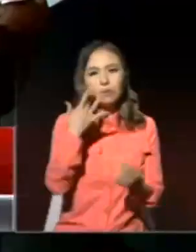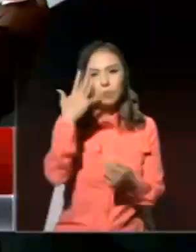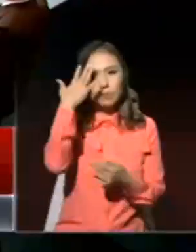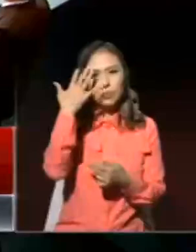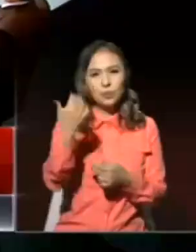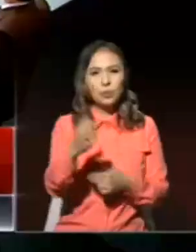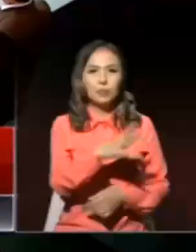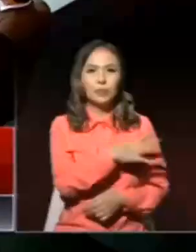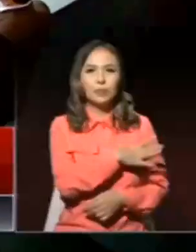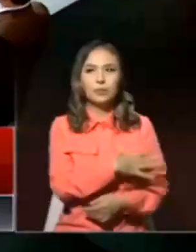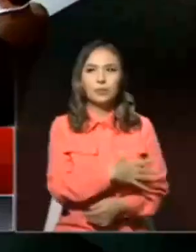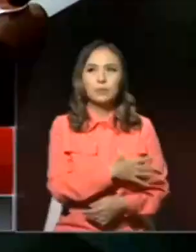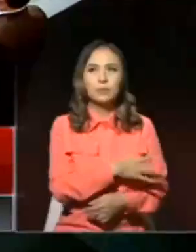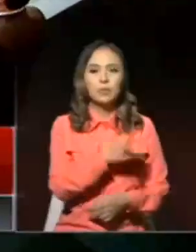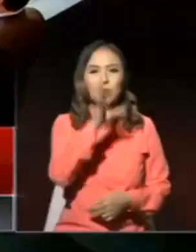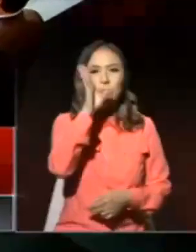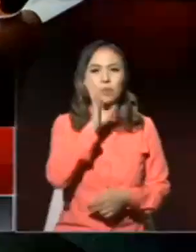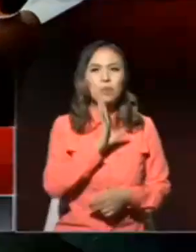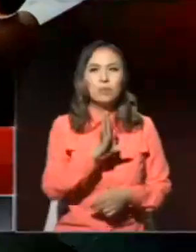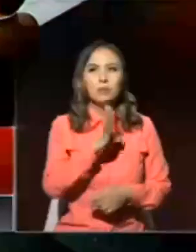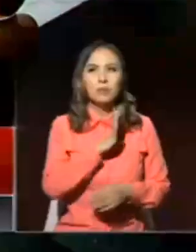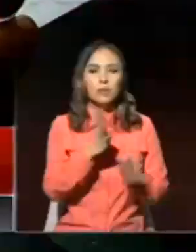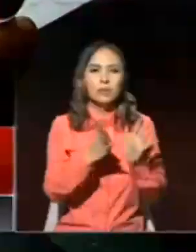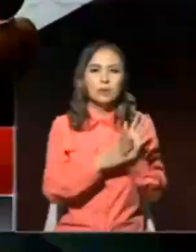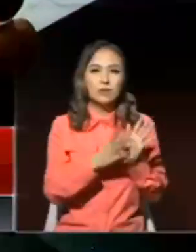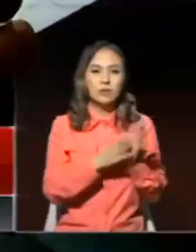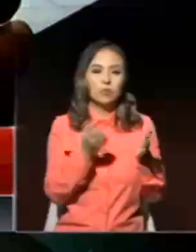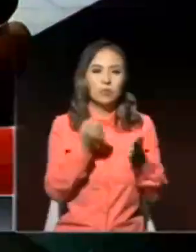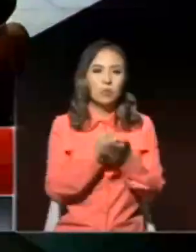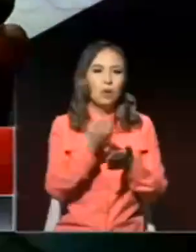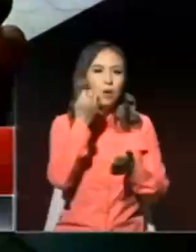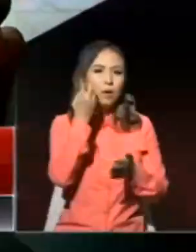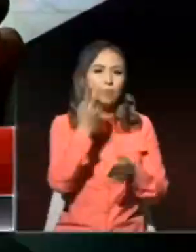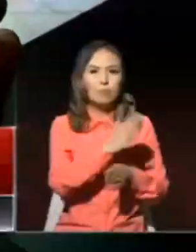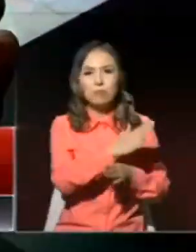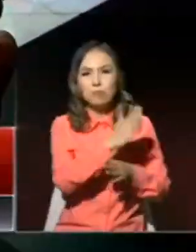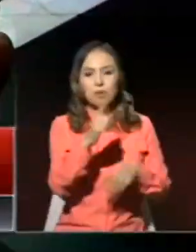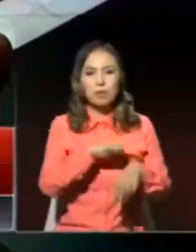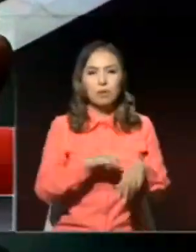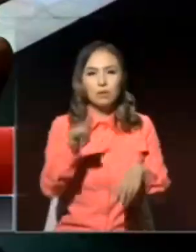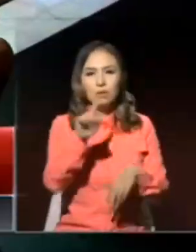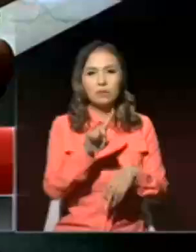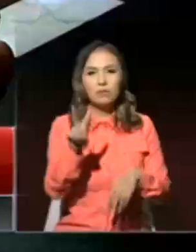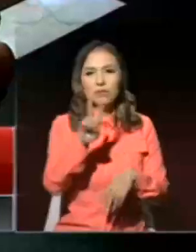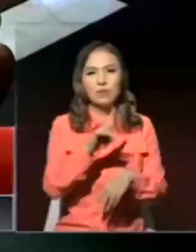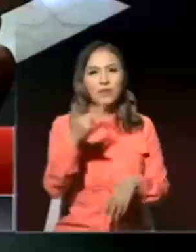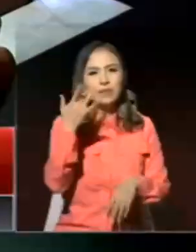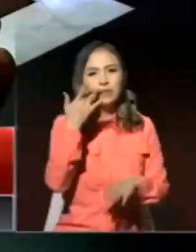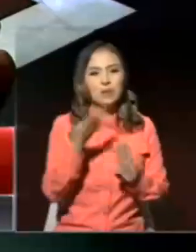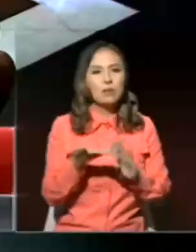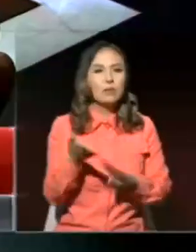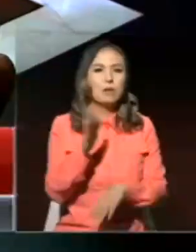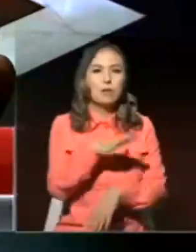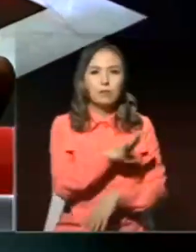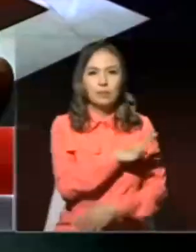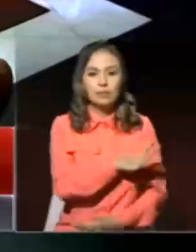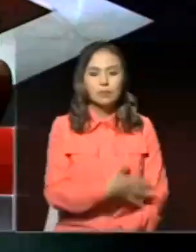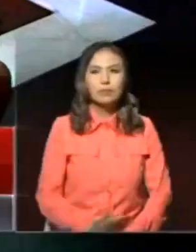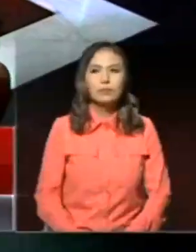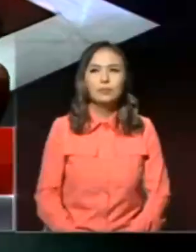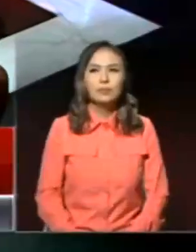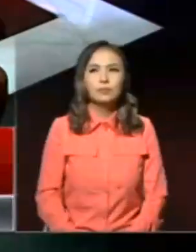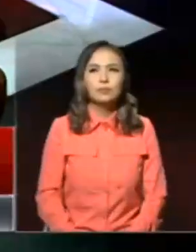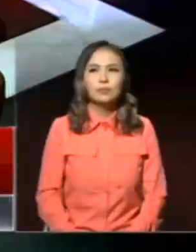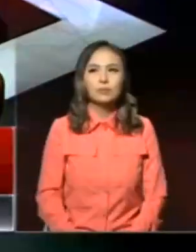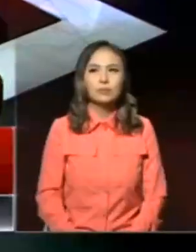Сабақтан рахмет. Таңертең сағат 10-да басталатын болса, до обеда сағат 1-2 шамасында шығатын сол компьютердің құлыпта. Осы орайға мен тоқталып